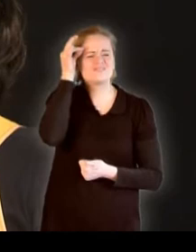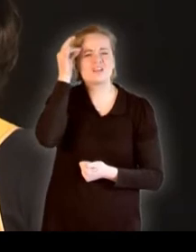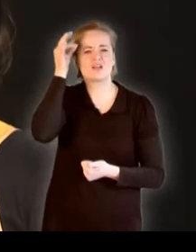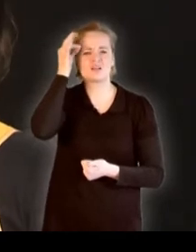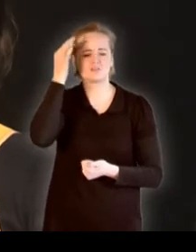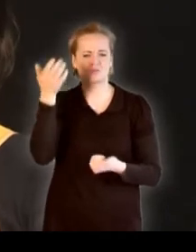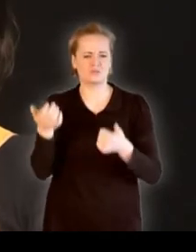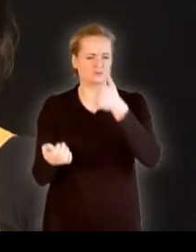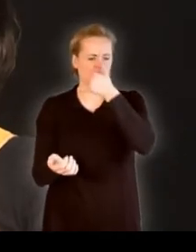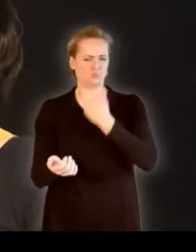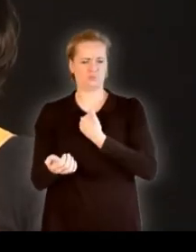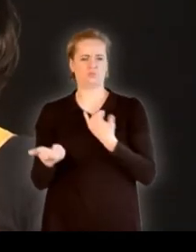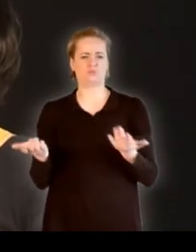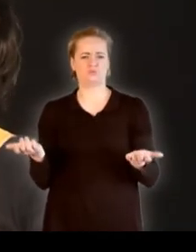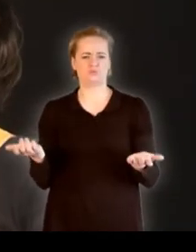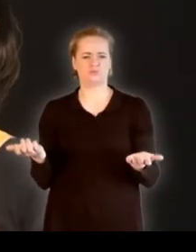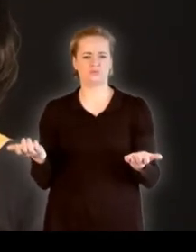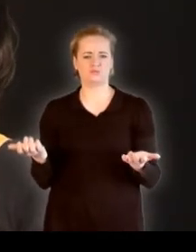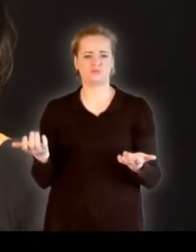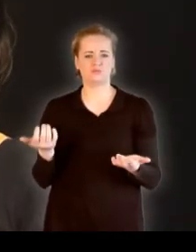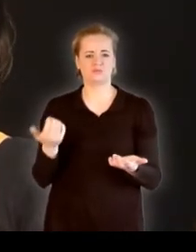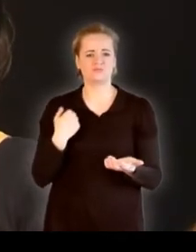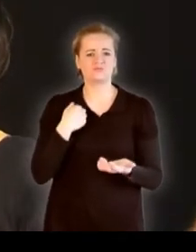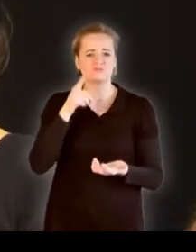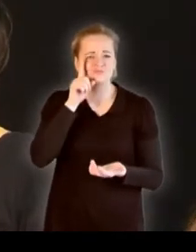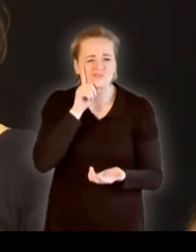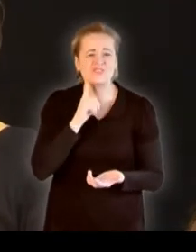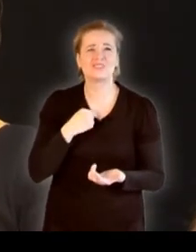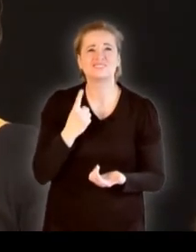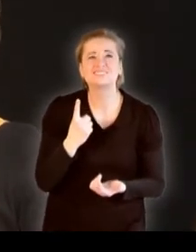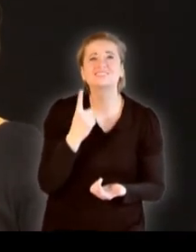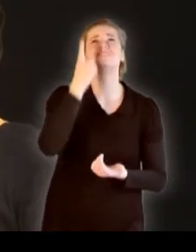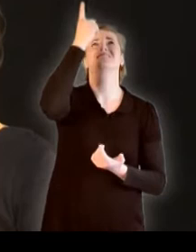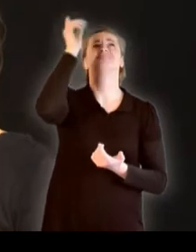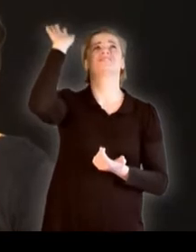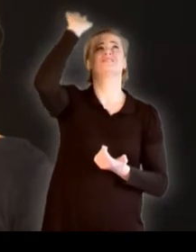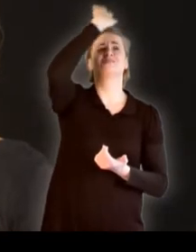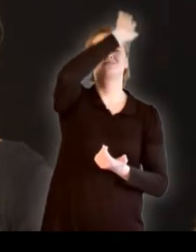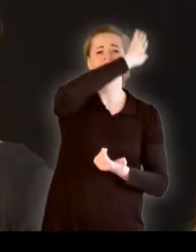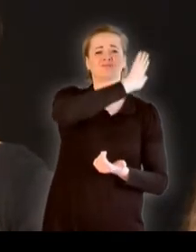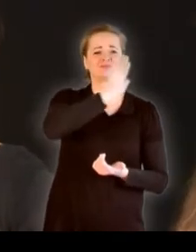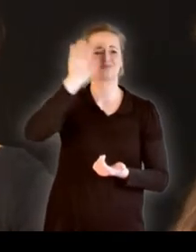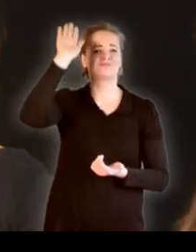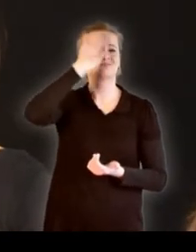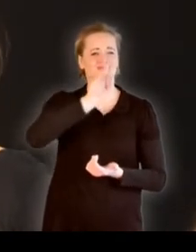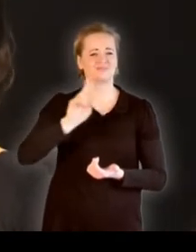ar svajoti kas uždraus? Ir kaip laumžirgiui